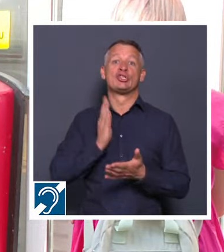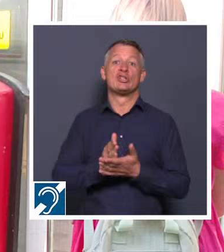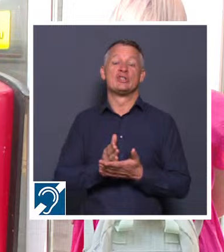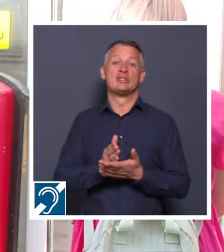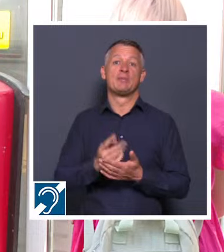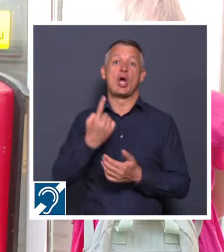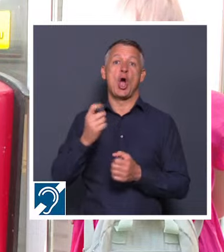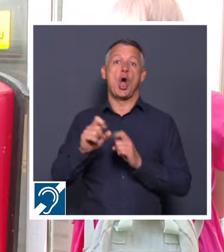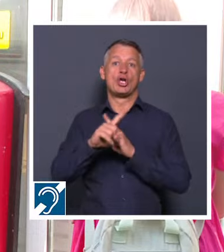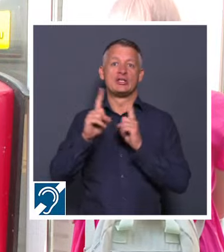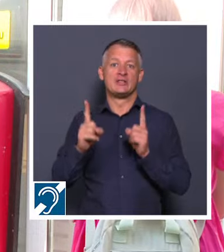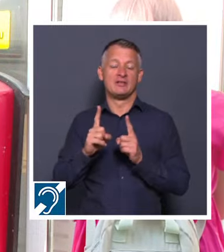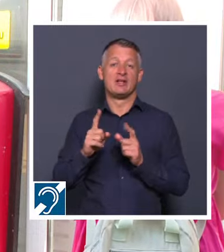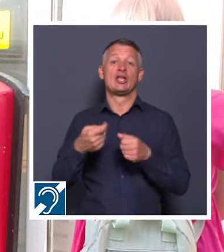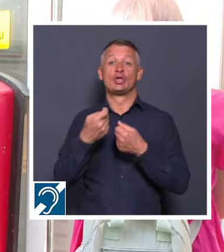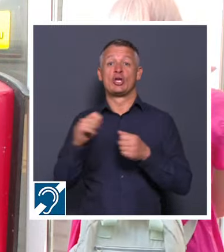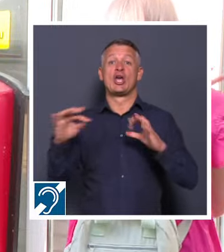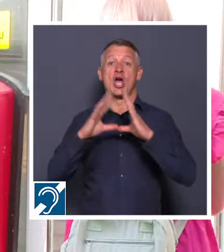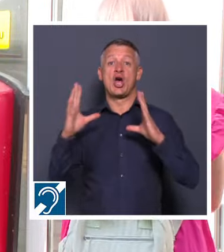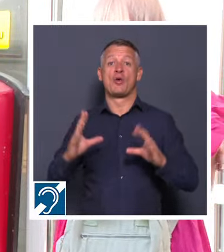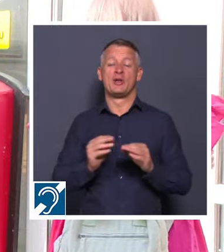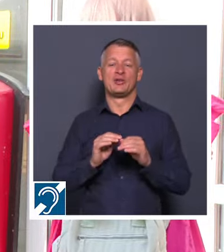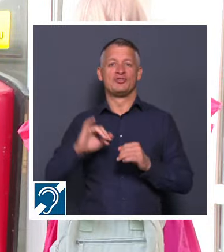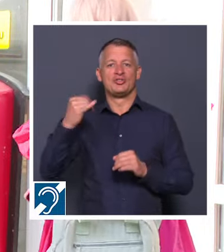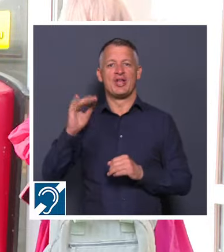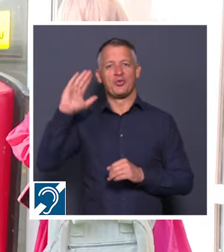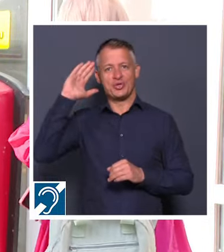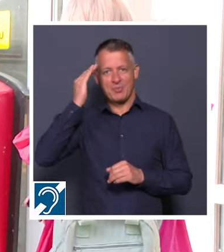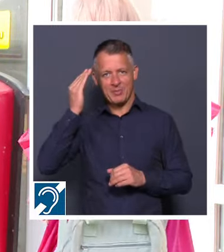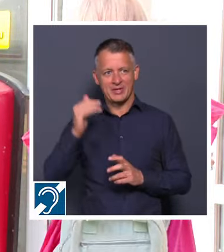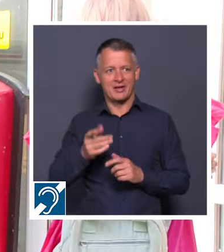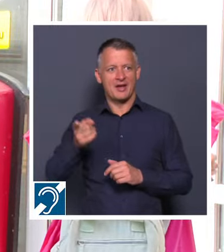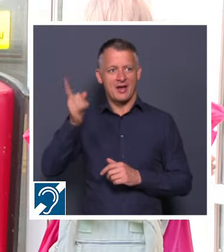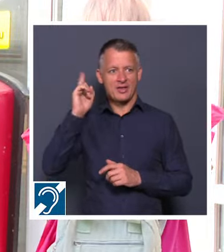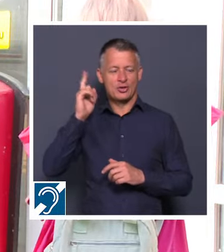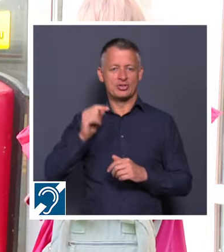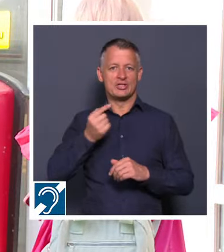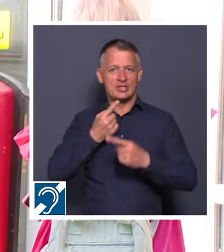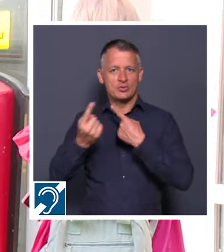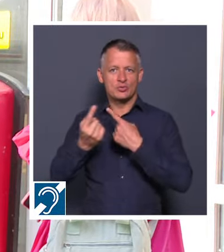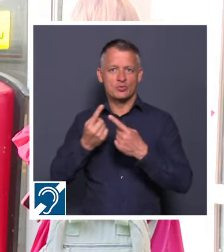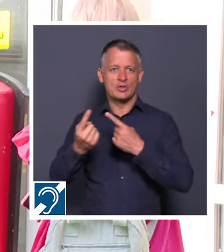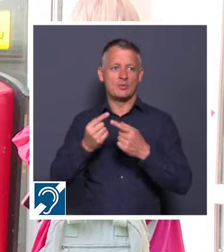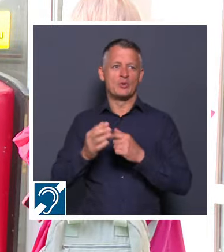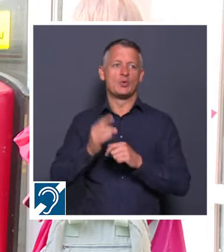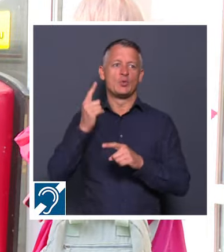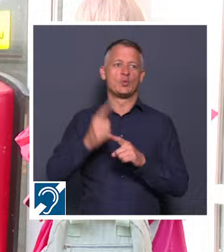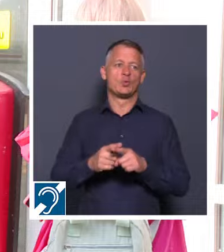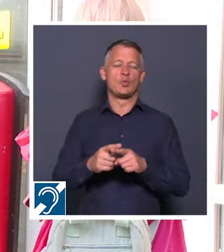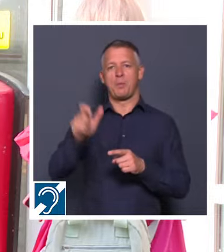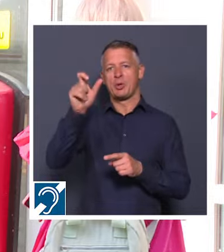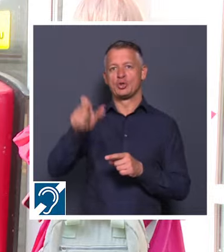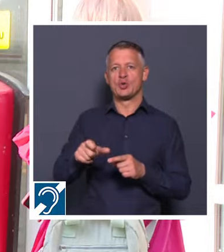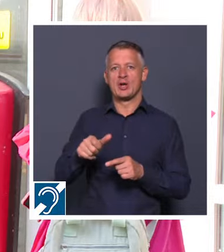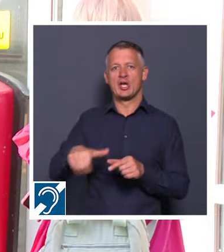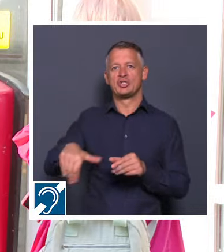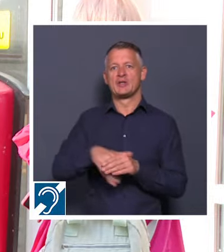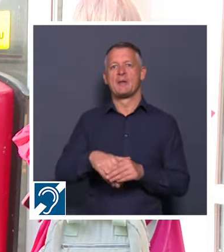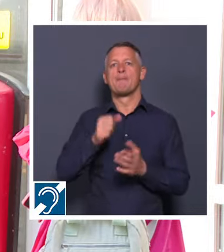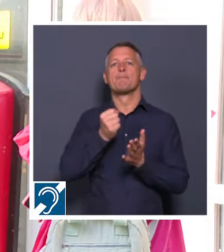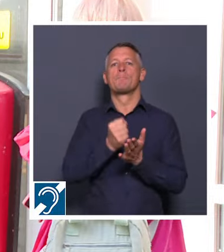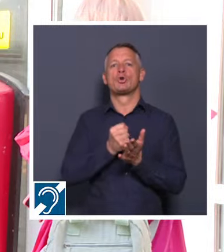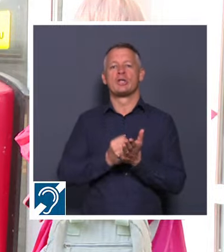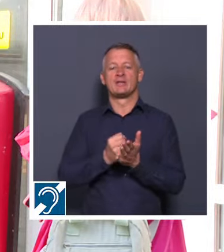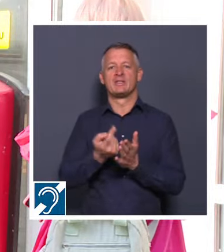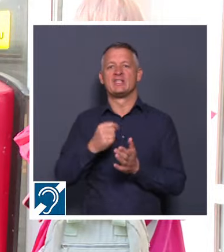nivel național și totodată ne aducem la fel aminte, stăteam atunci de vorbă cu un poștaș din sectorul 6